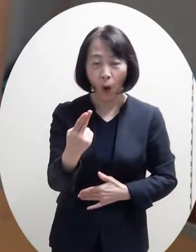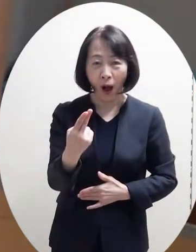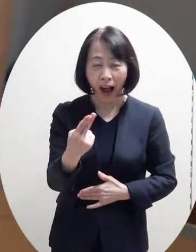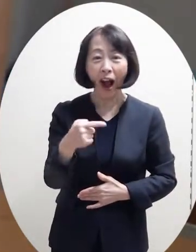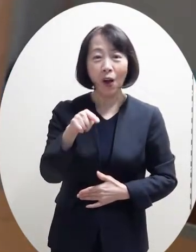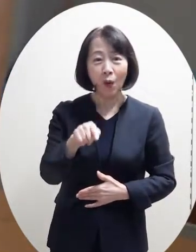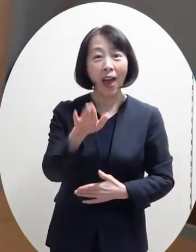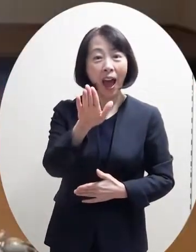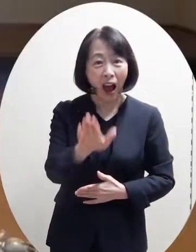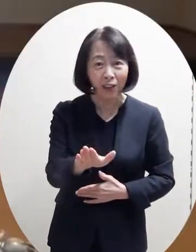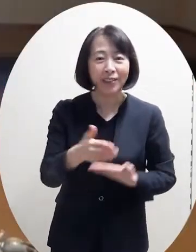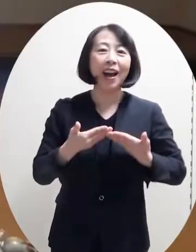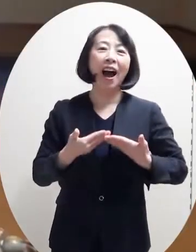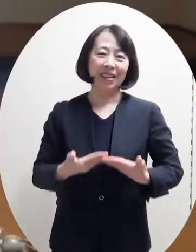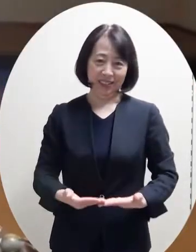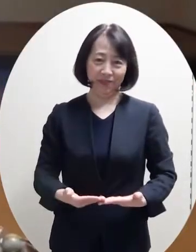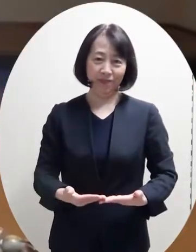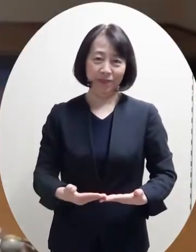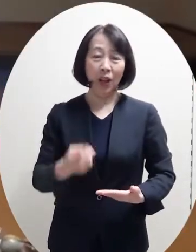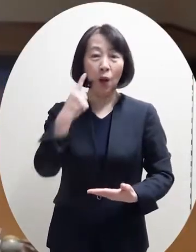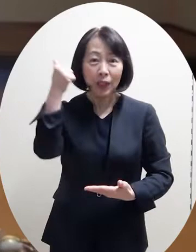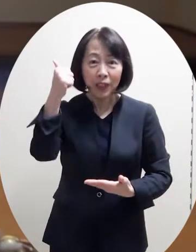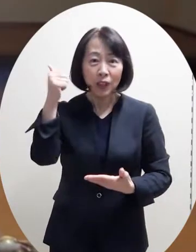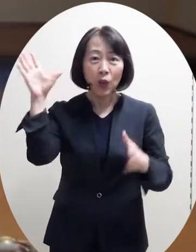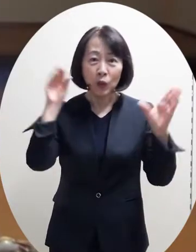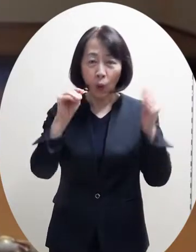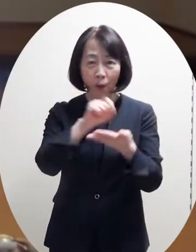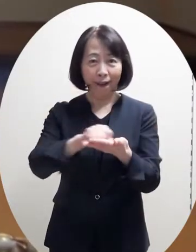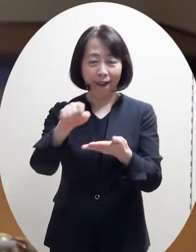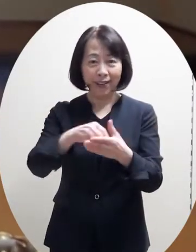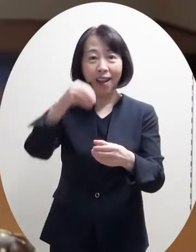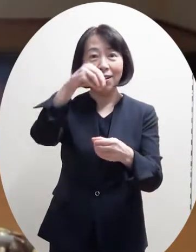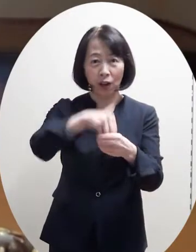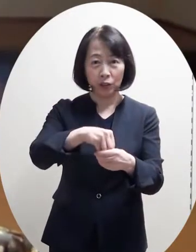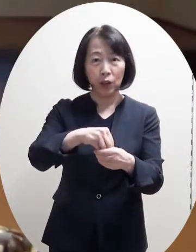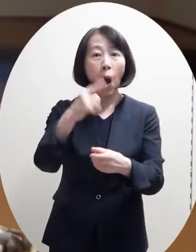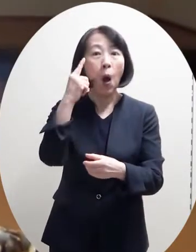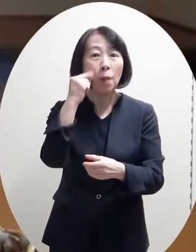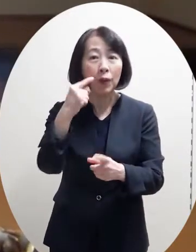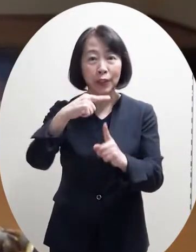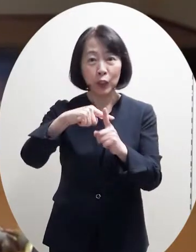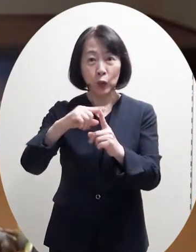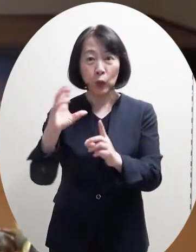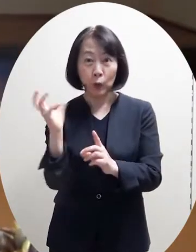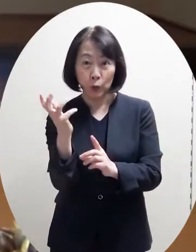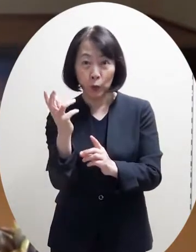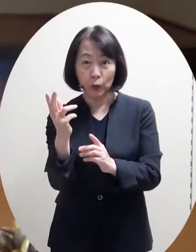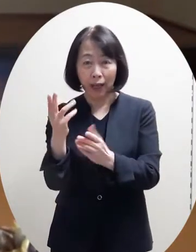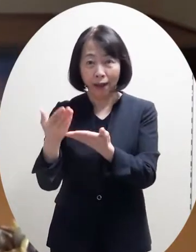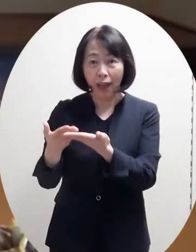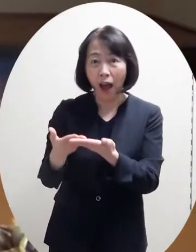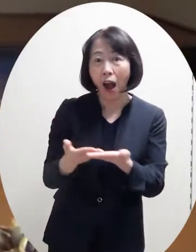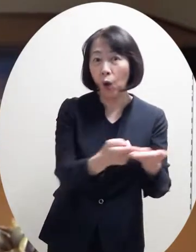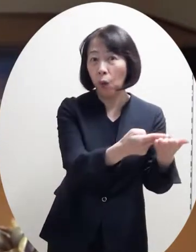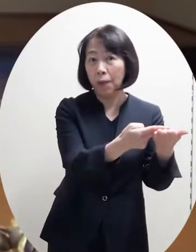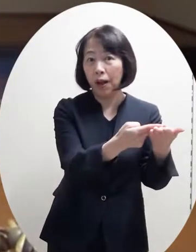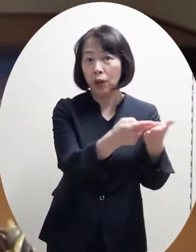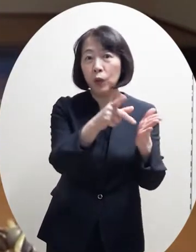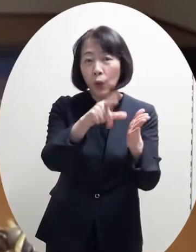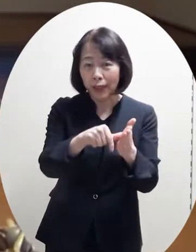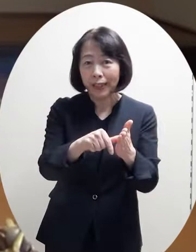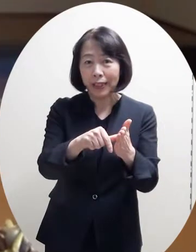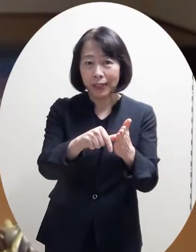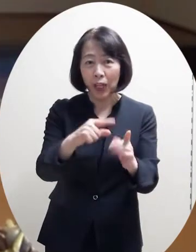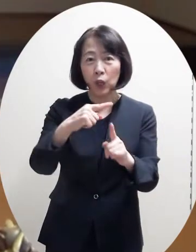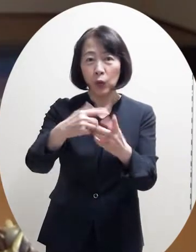安心だわ。親父の情報を書いて入れておくと、もしも親父が救急車で運ばれるようなことがあったら、救急